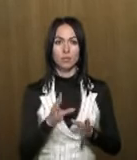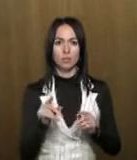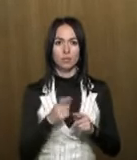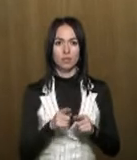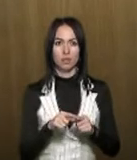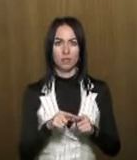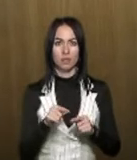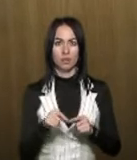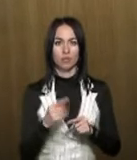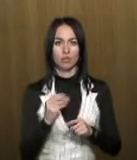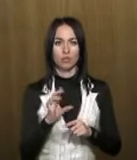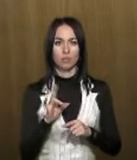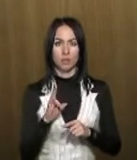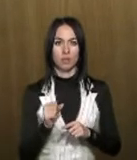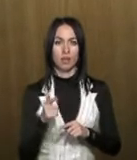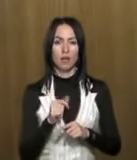із Шебекіна газ.